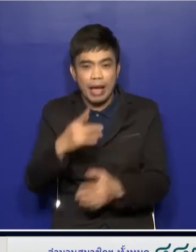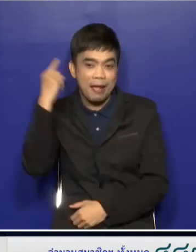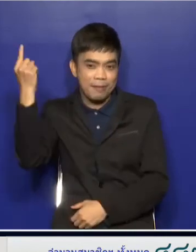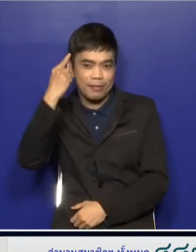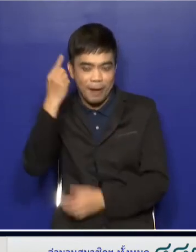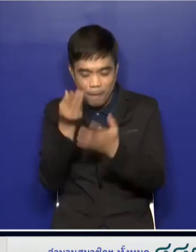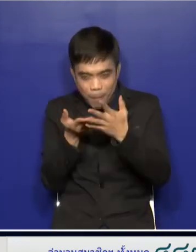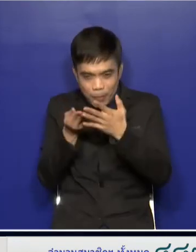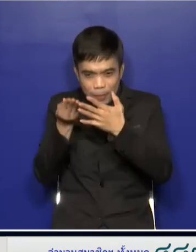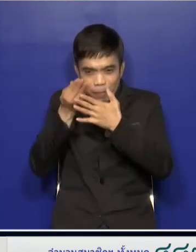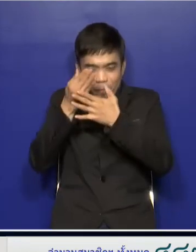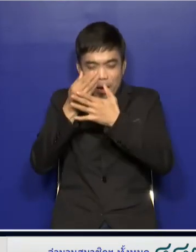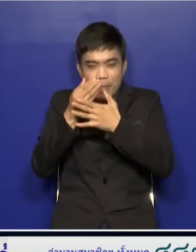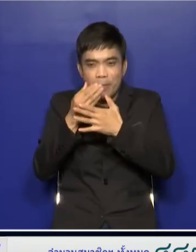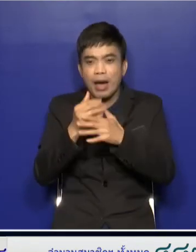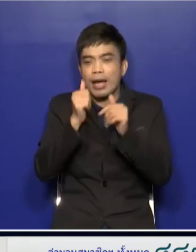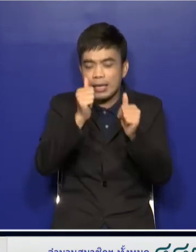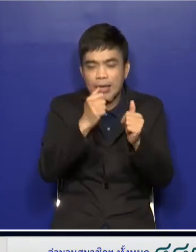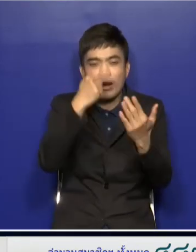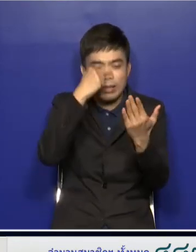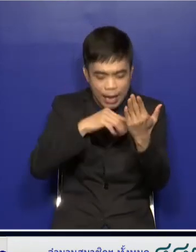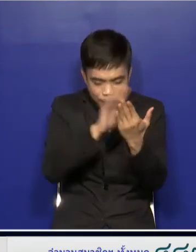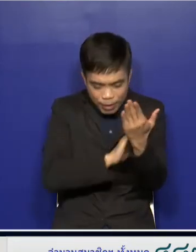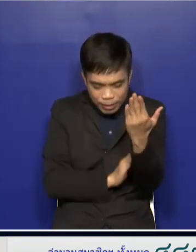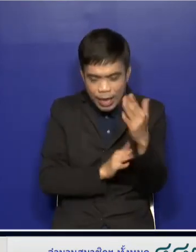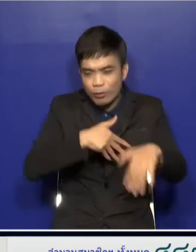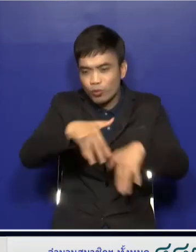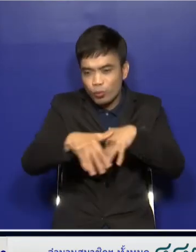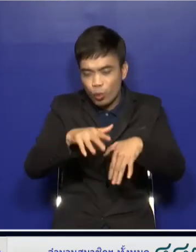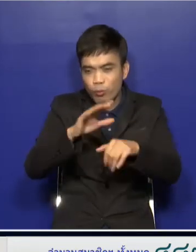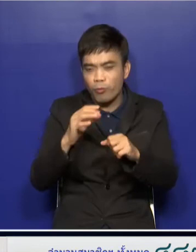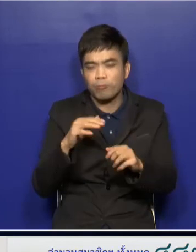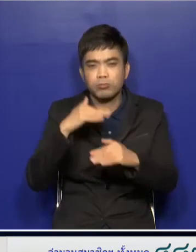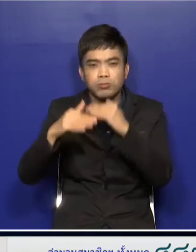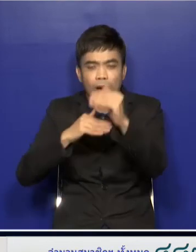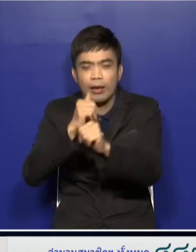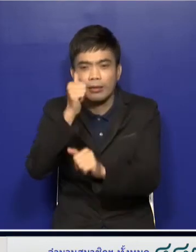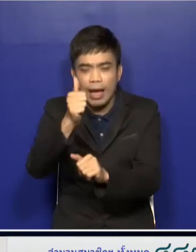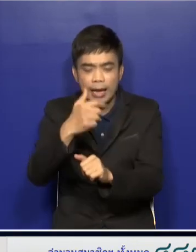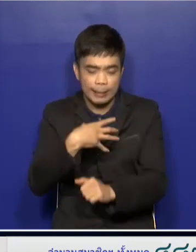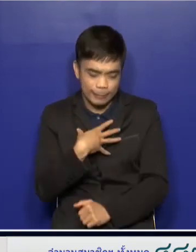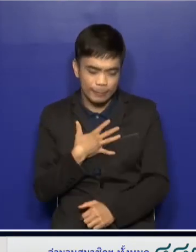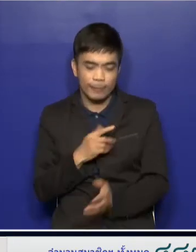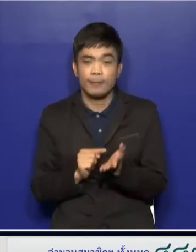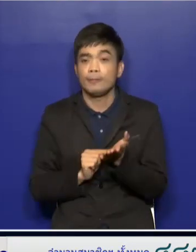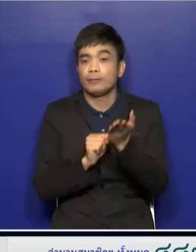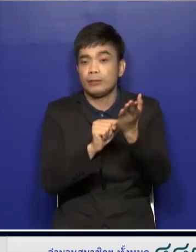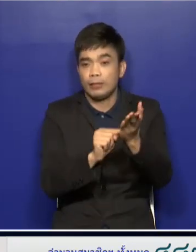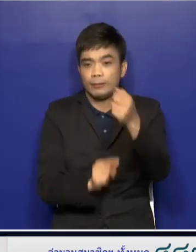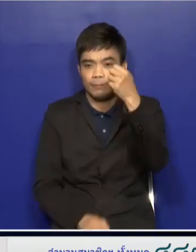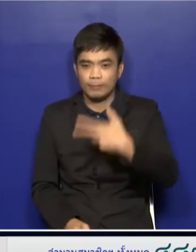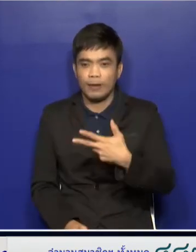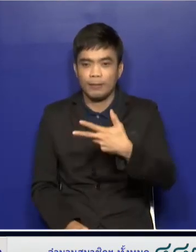ฝั่งอ่าวไทยให้พี่น้องประชาชนได้ลืมตาอ้าปากขึ้นได้เลยครับฉะนั้นเนี่ยผมเสนอไว้อยู่3อย่างนะครับ